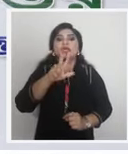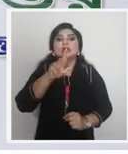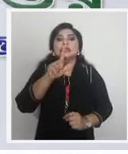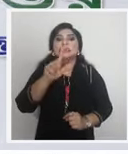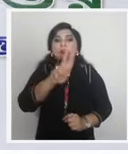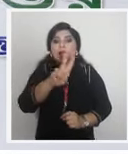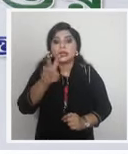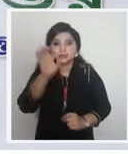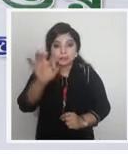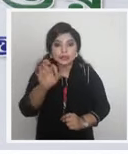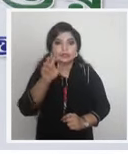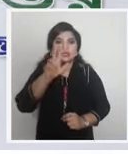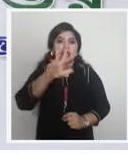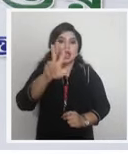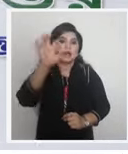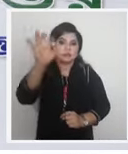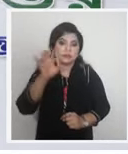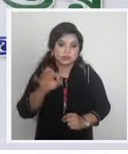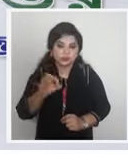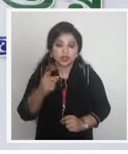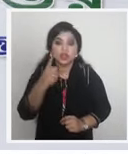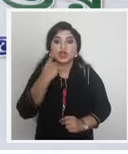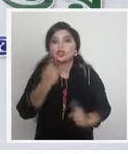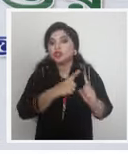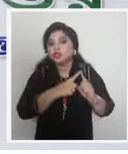গত 24 ঘন্টায় শনাক্তের হার